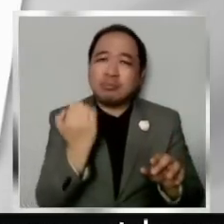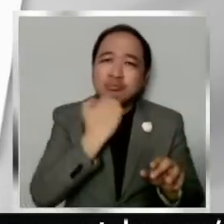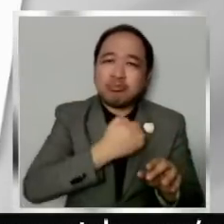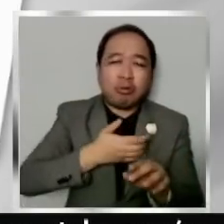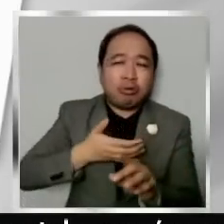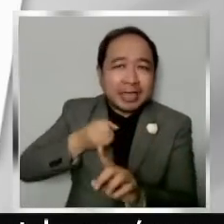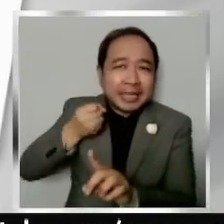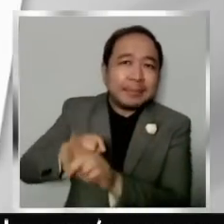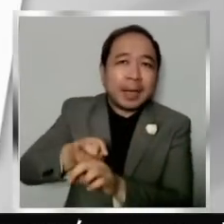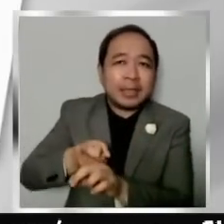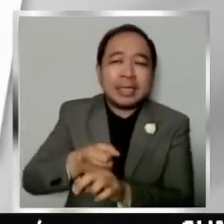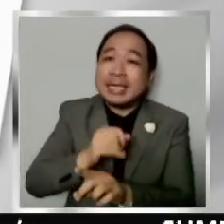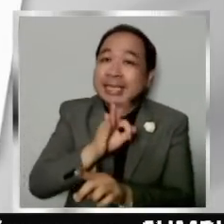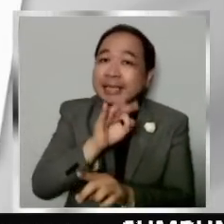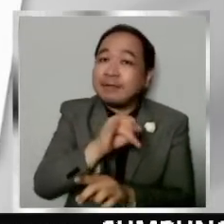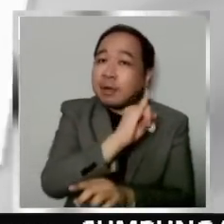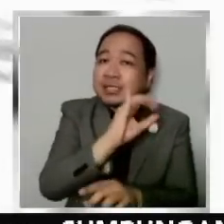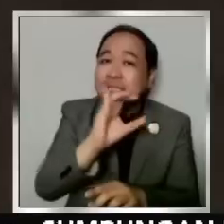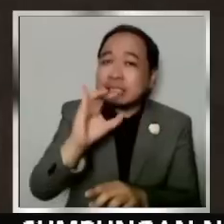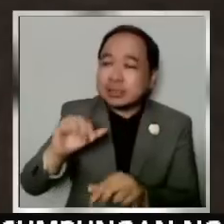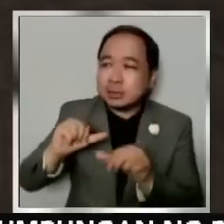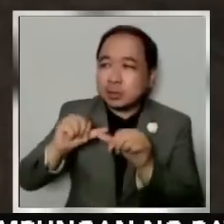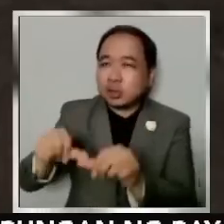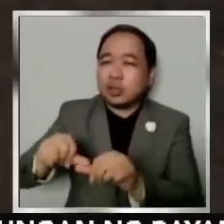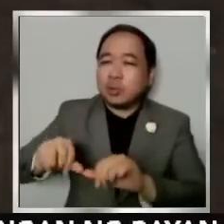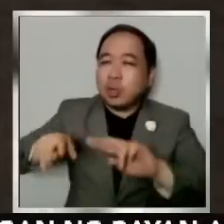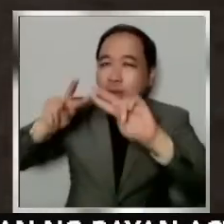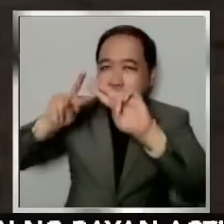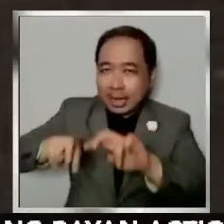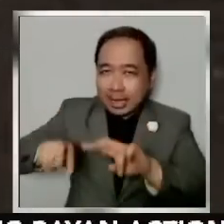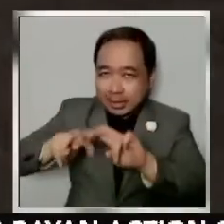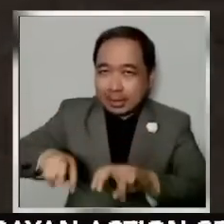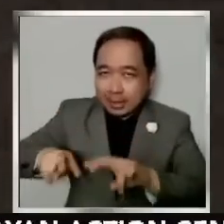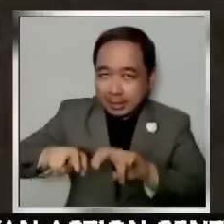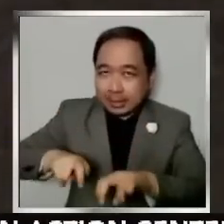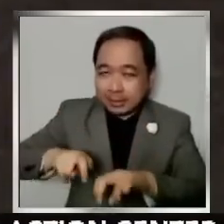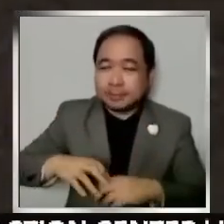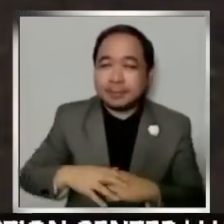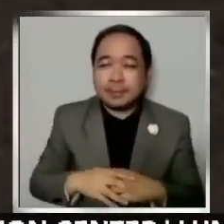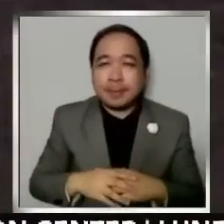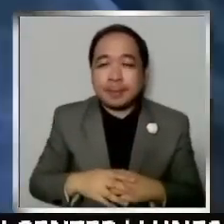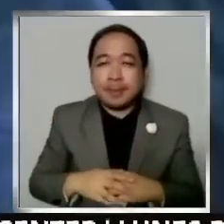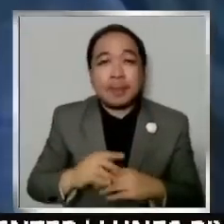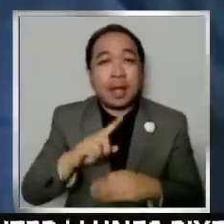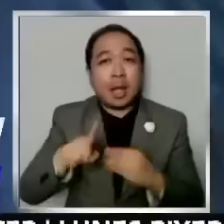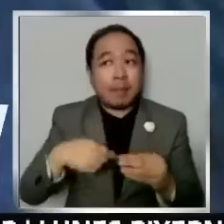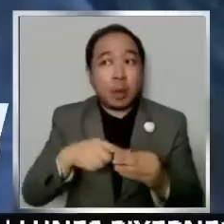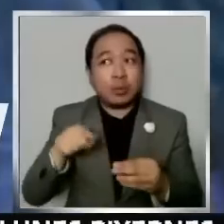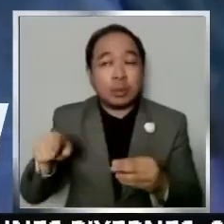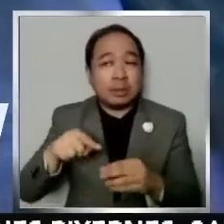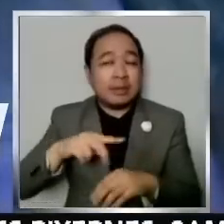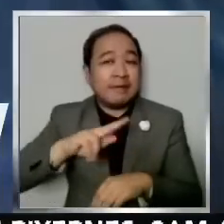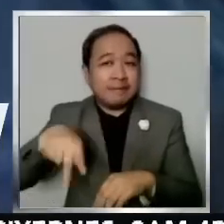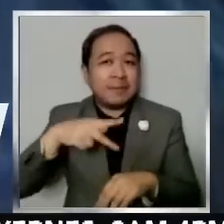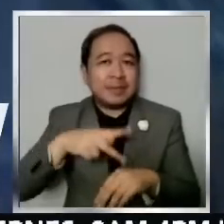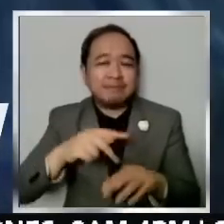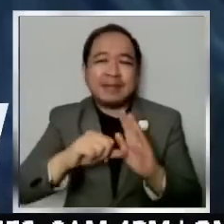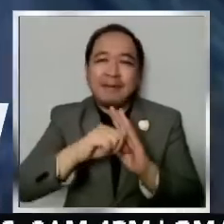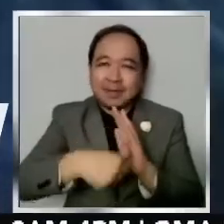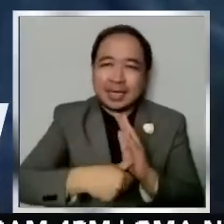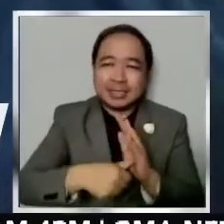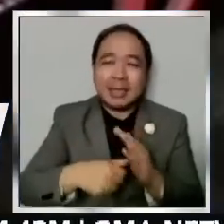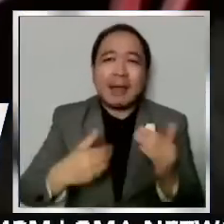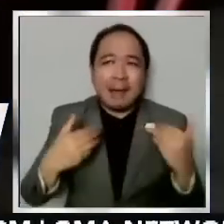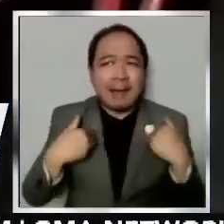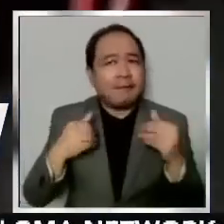ng investigasyon ng ICC prosecutor. At kaugnay naman ng pag-iit ng Pilipinas na umiiral naman ang justice system